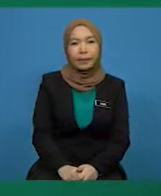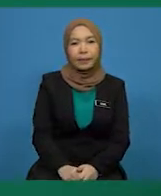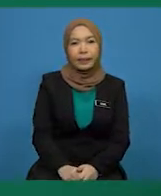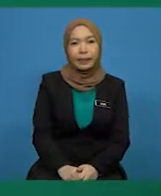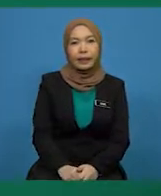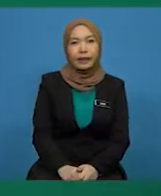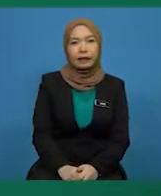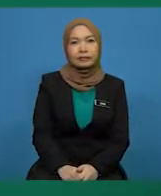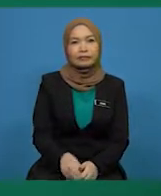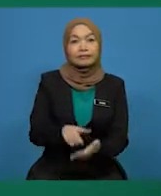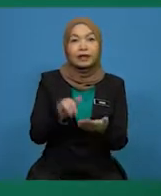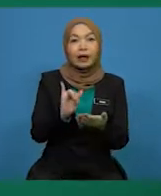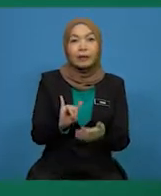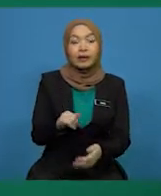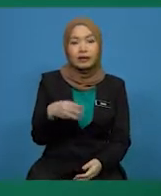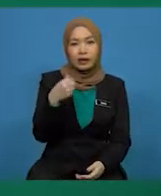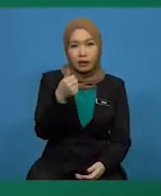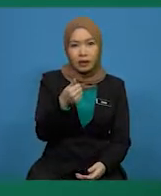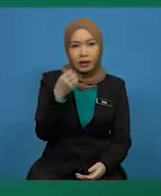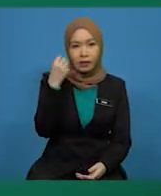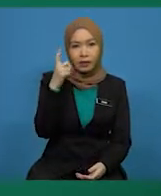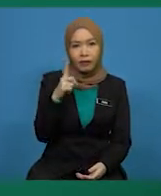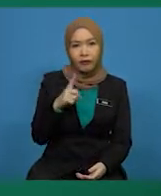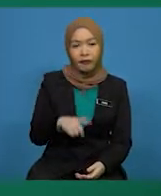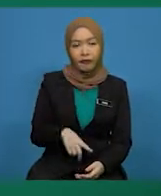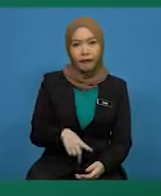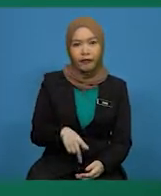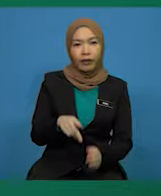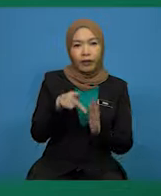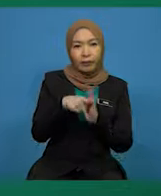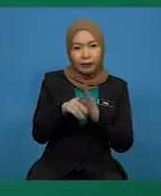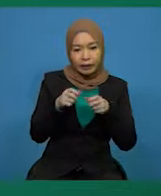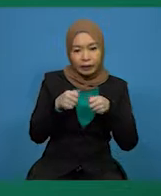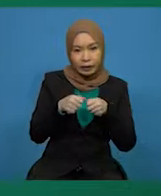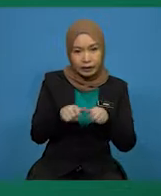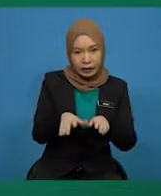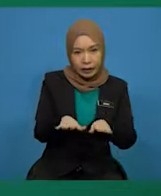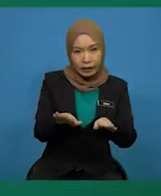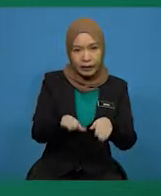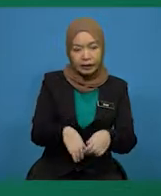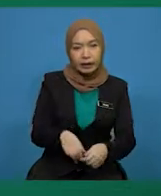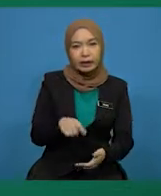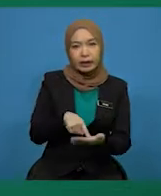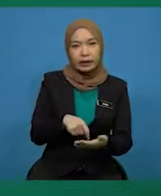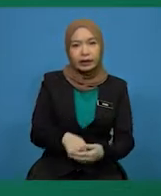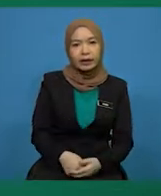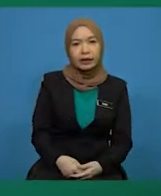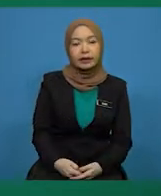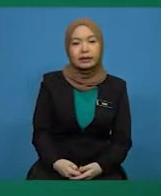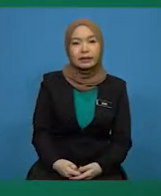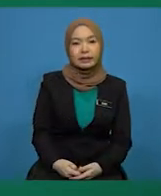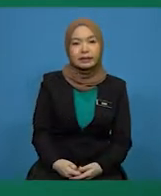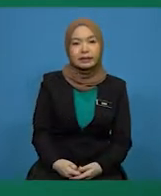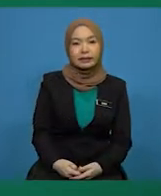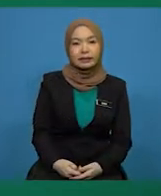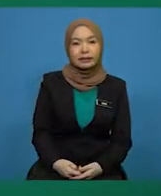Apakah yang pelajar faham tentang situasi perangkap kecairan ini? Ya, perangkap kecairan